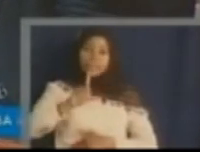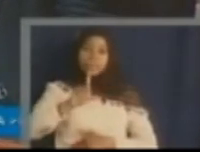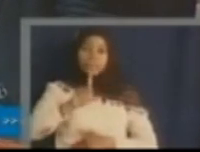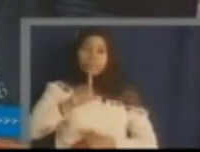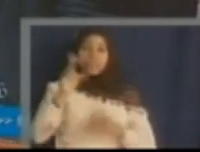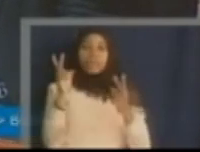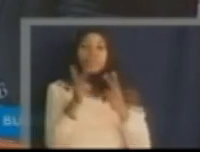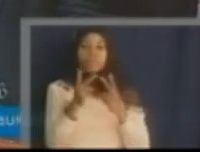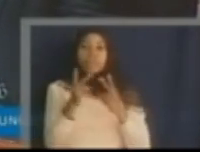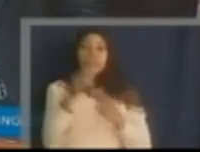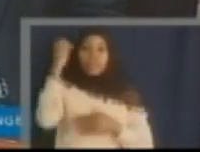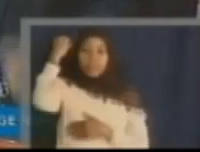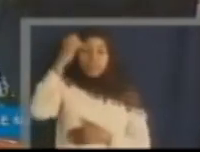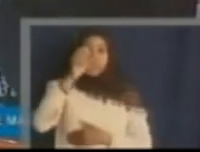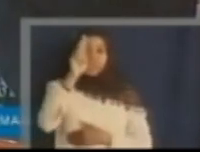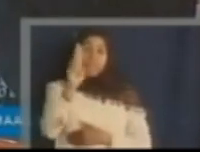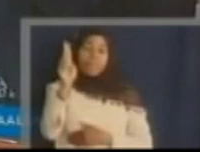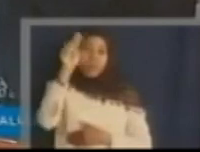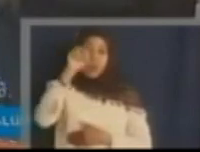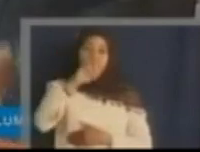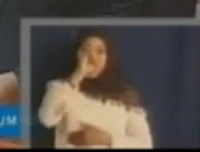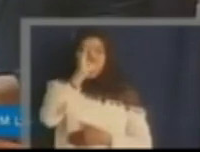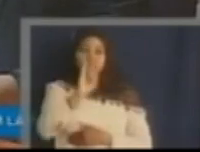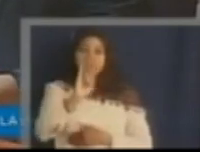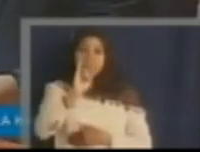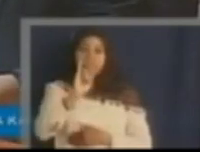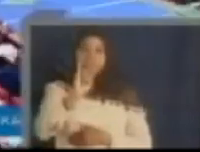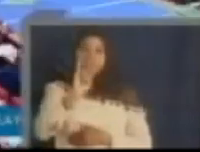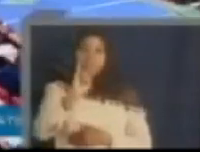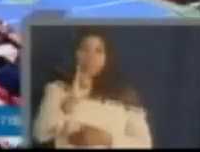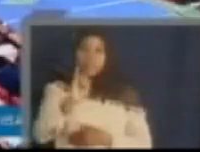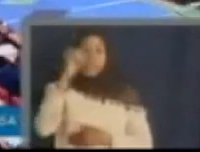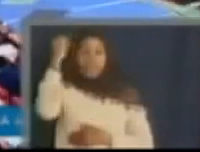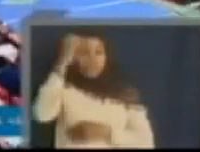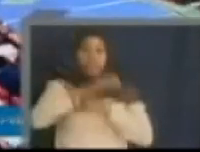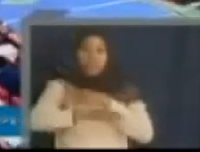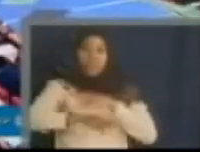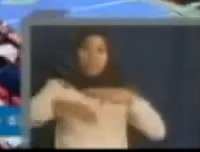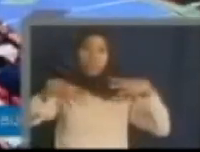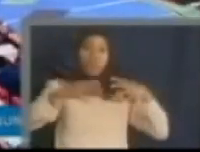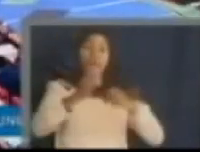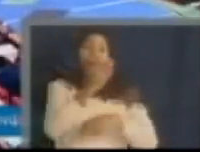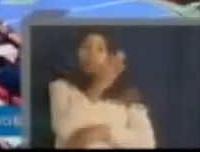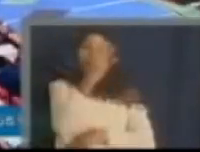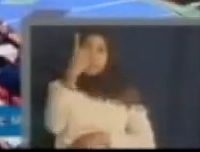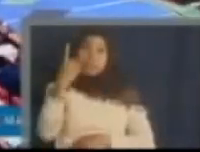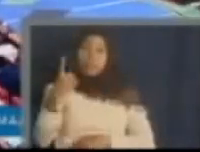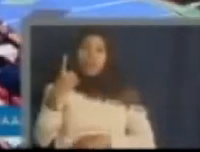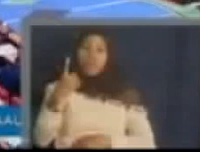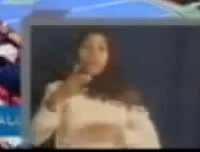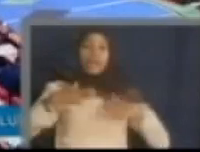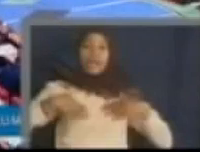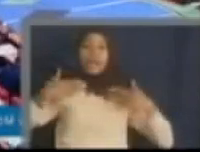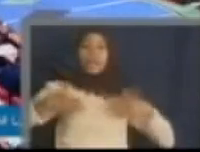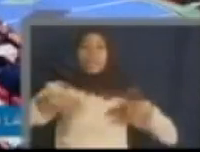Mwalimu, mwenyekiti wa kamati namba 1, mara baada ya kuahirisha bunge kamati yake ikutane St. Gaspar